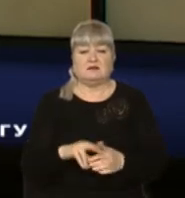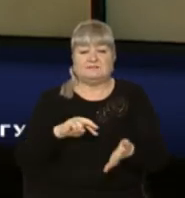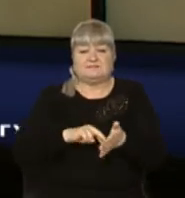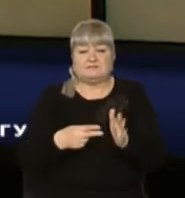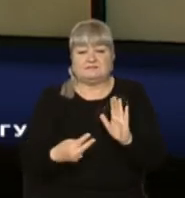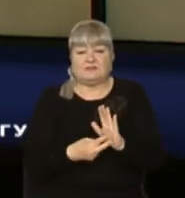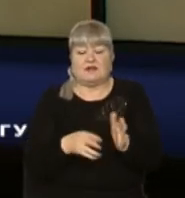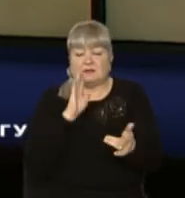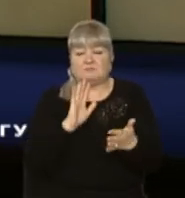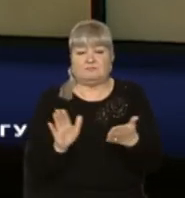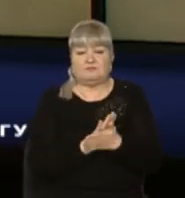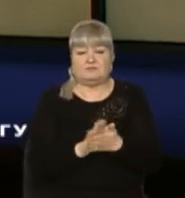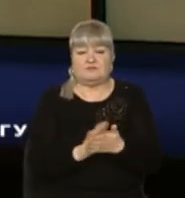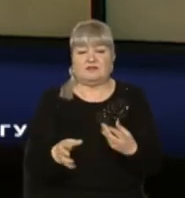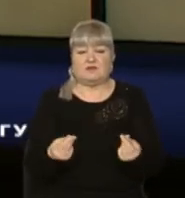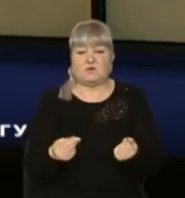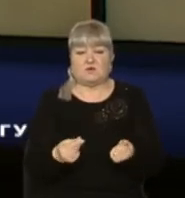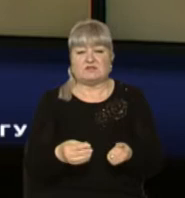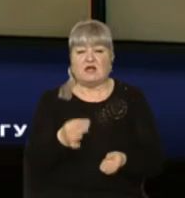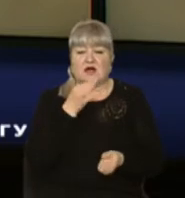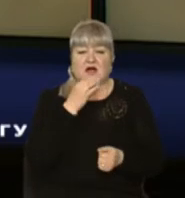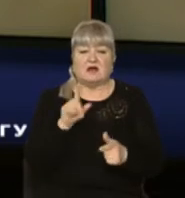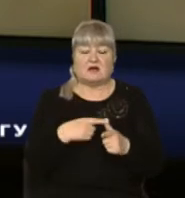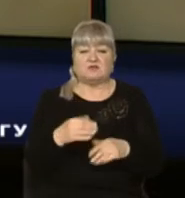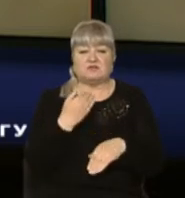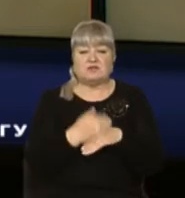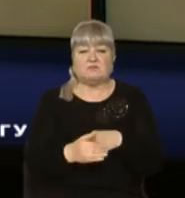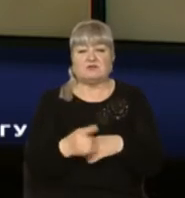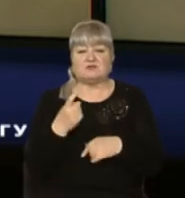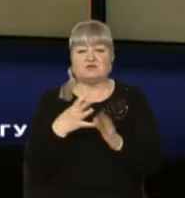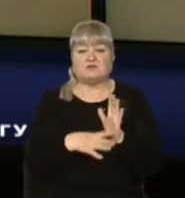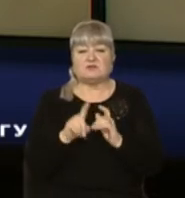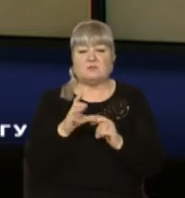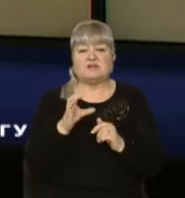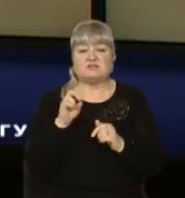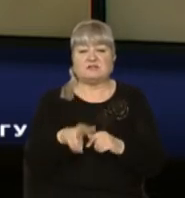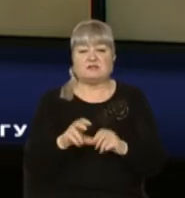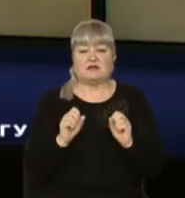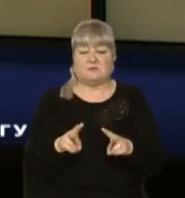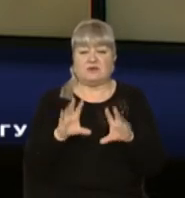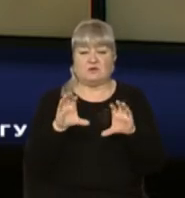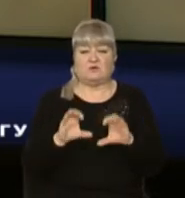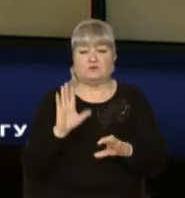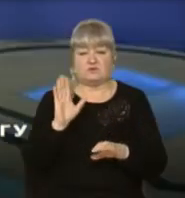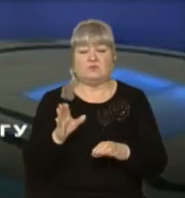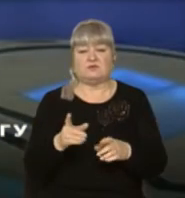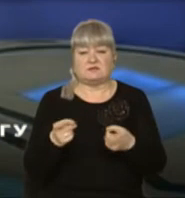по відмиванню коштів. Рано чи пізно 191 стаття Кримінального кодексу буде задіяна до таких